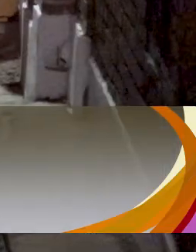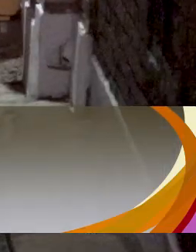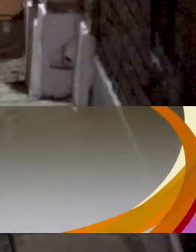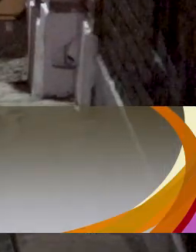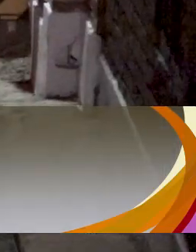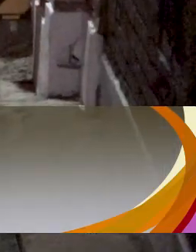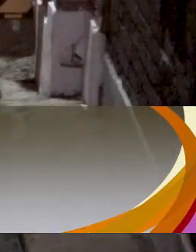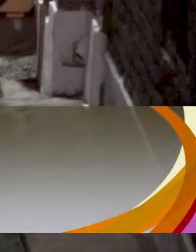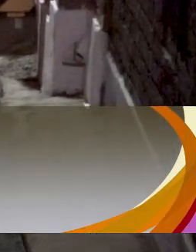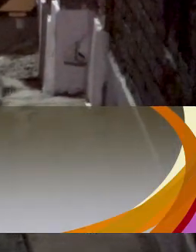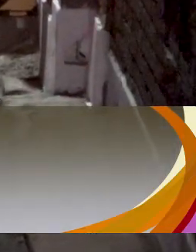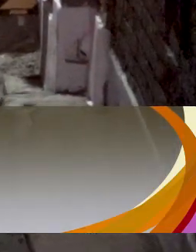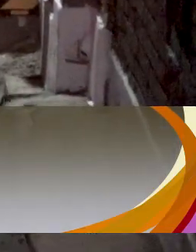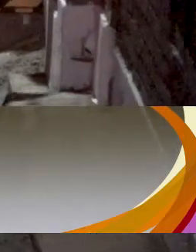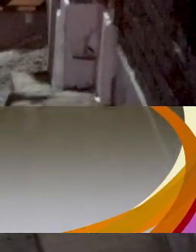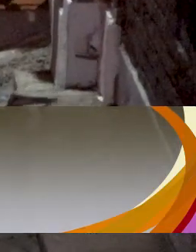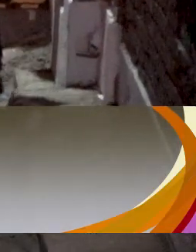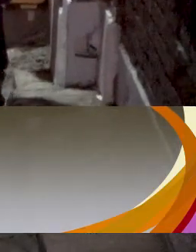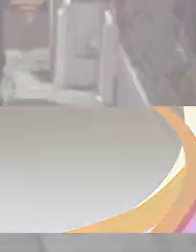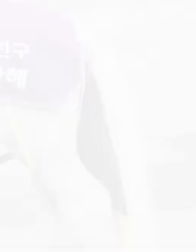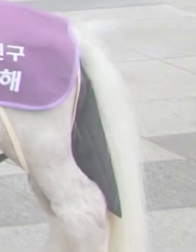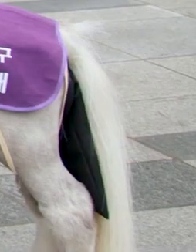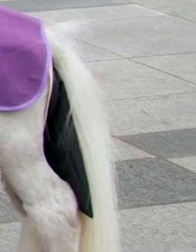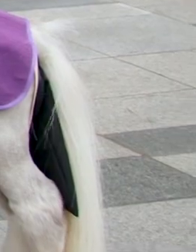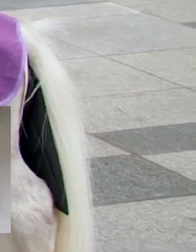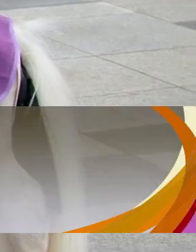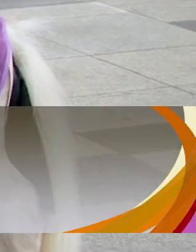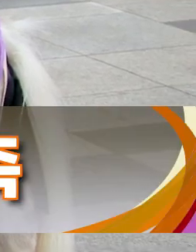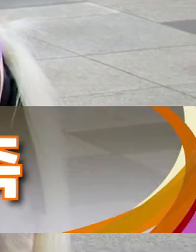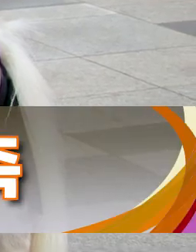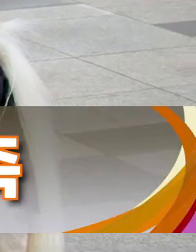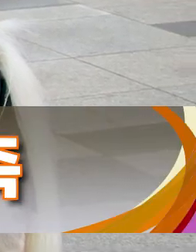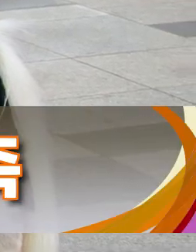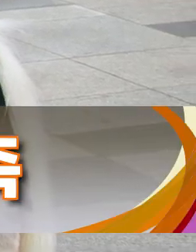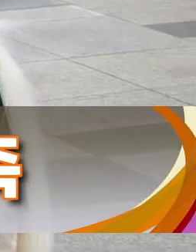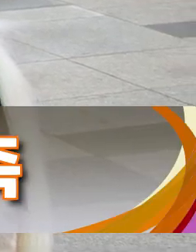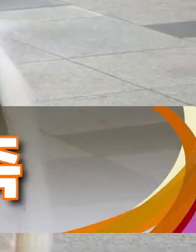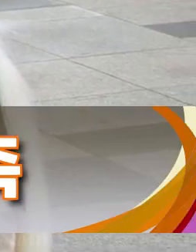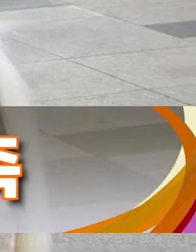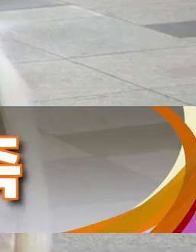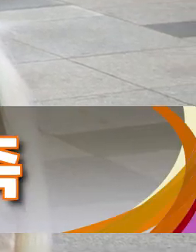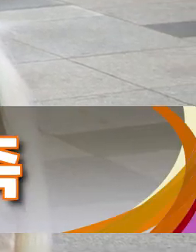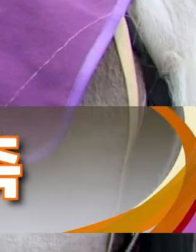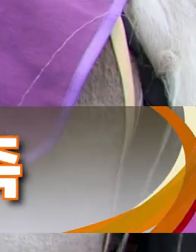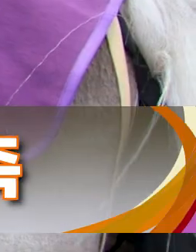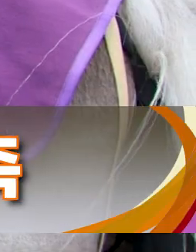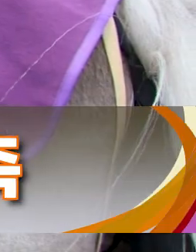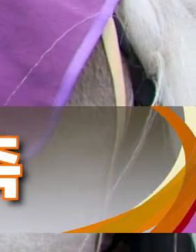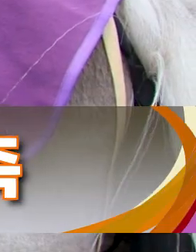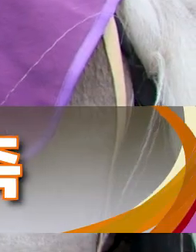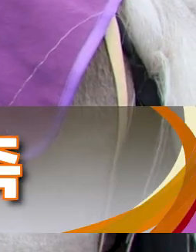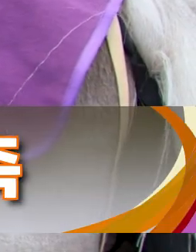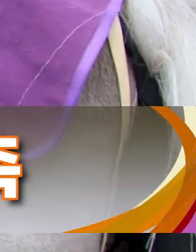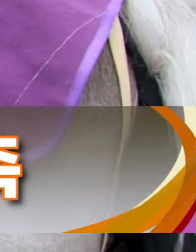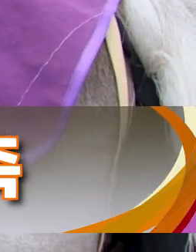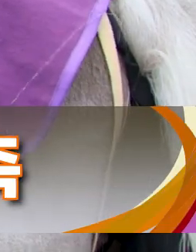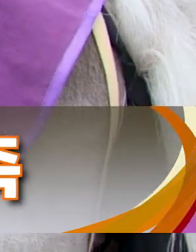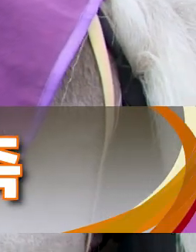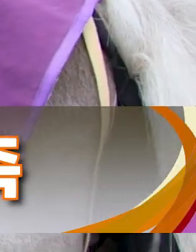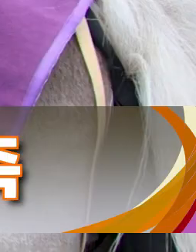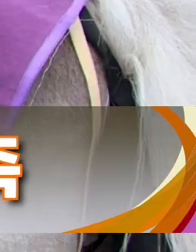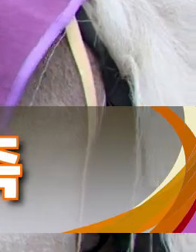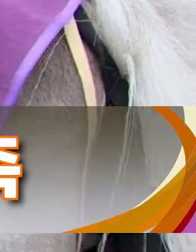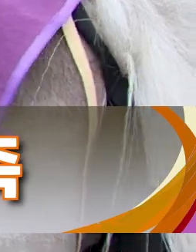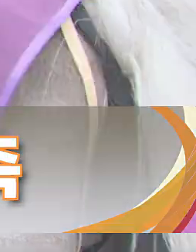위한 합동 순찰을 실시했습니다 동대문구는 전국 최초로 반려를 명예 홍보대사로